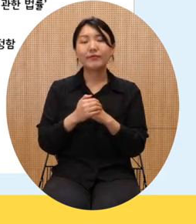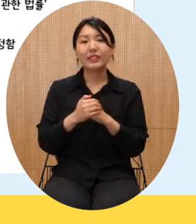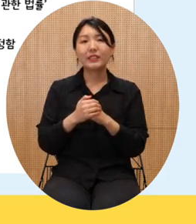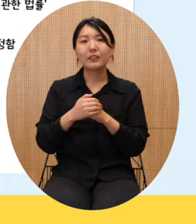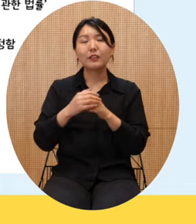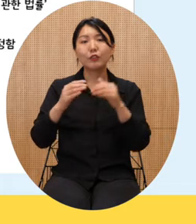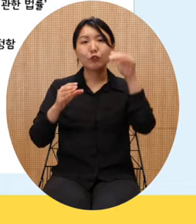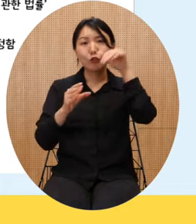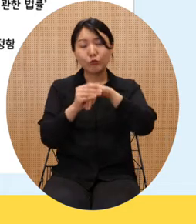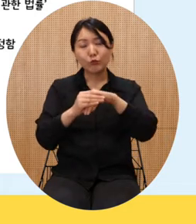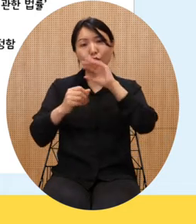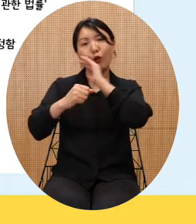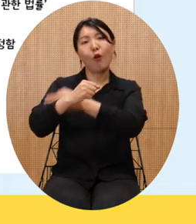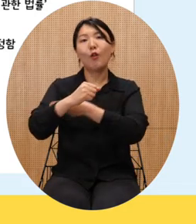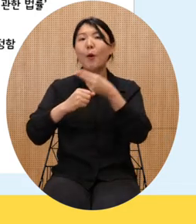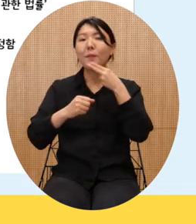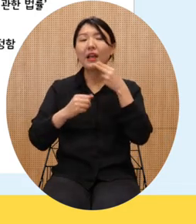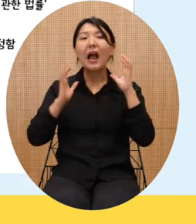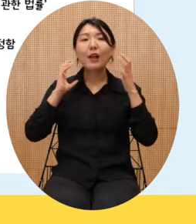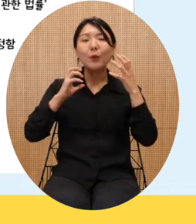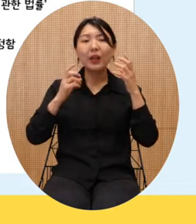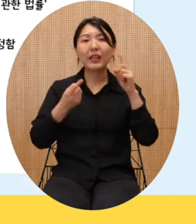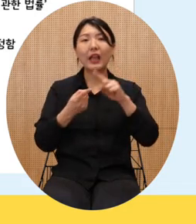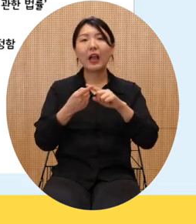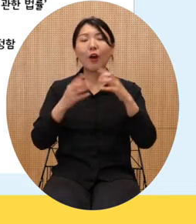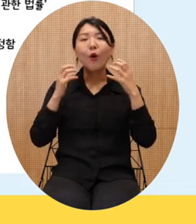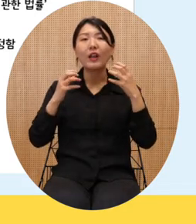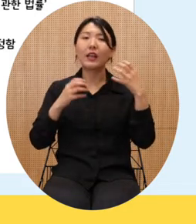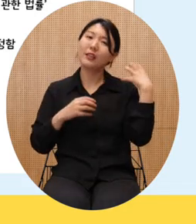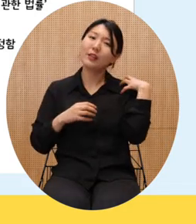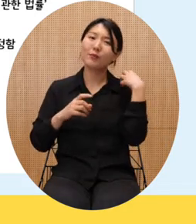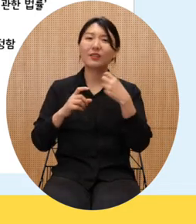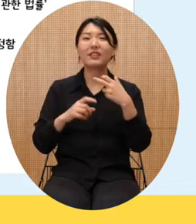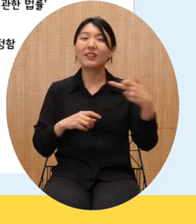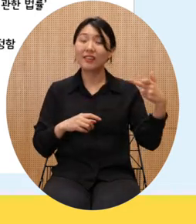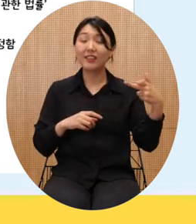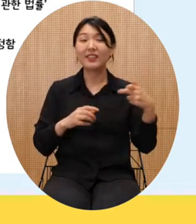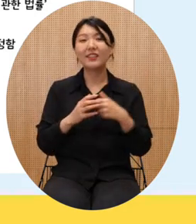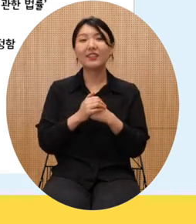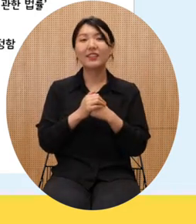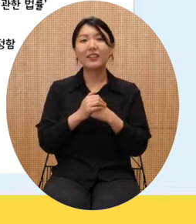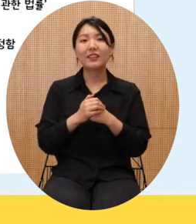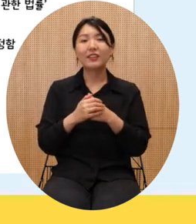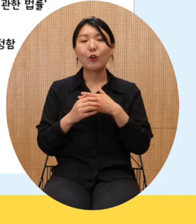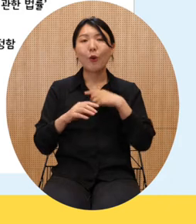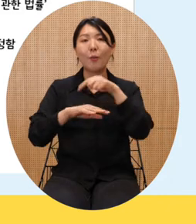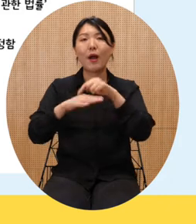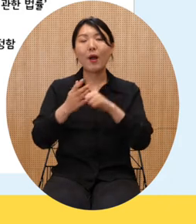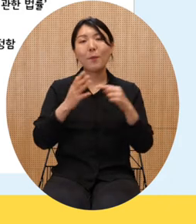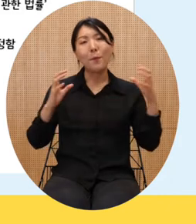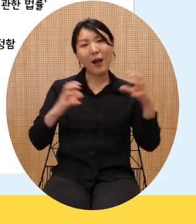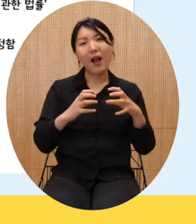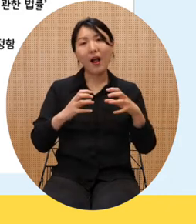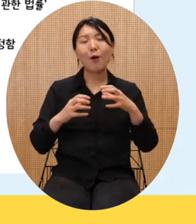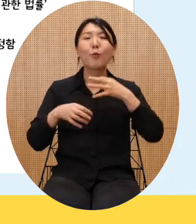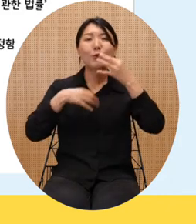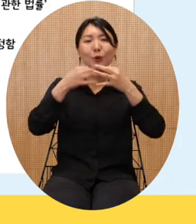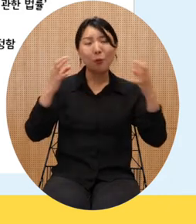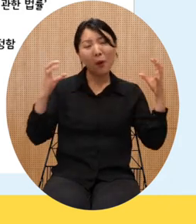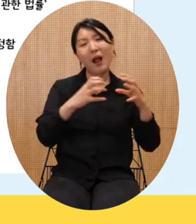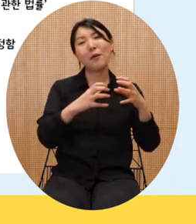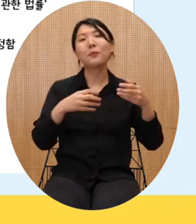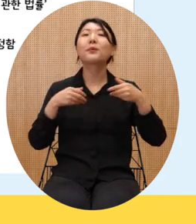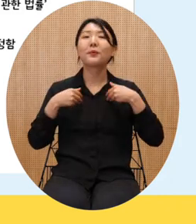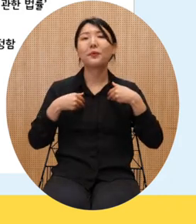생각이 되는데요. 그래서 이 투표권이 없는 아동들에 대한 어른의 책임은 더 막중하다고 생각이 됩니다. 그래서 우리가